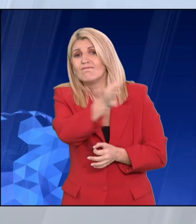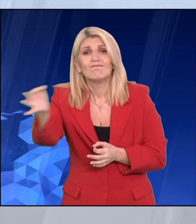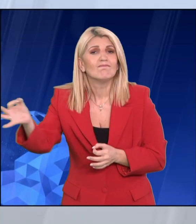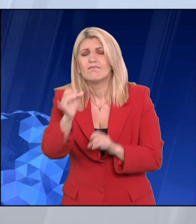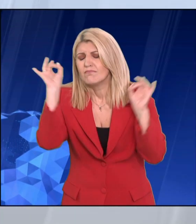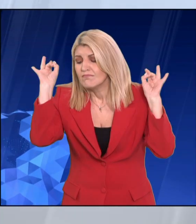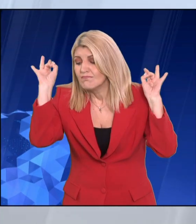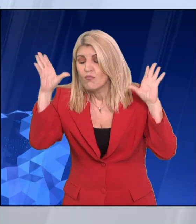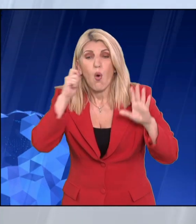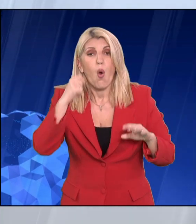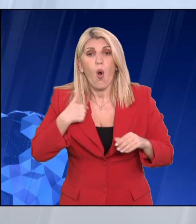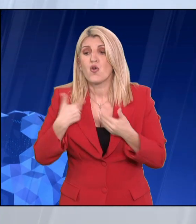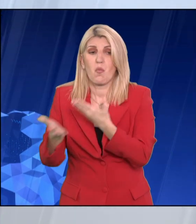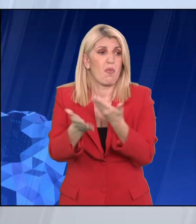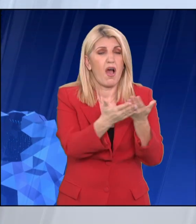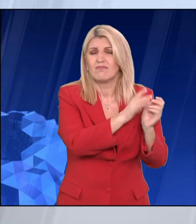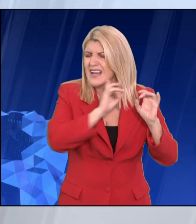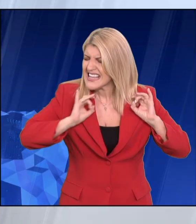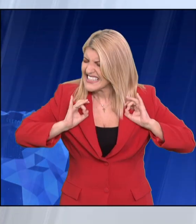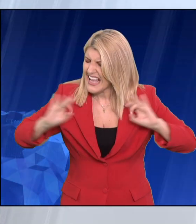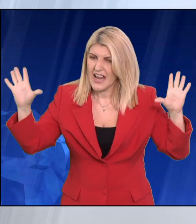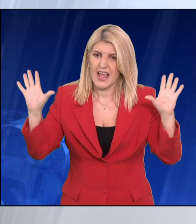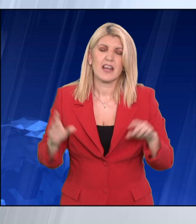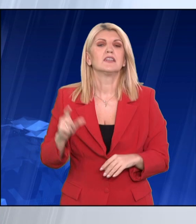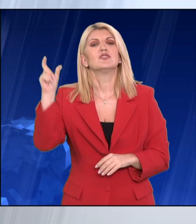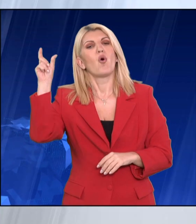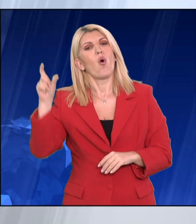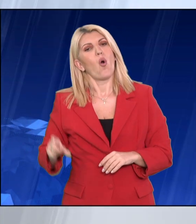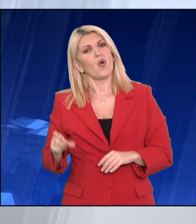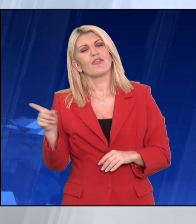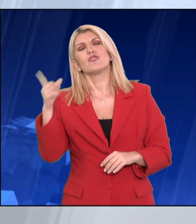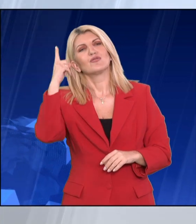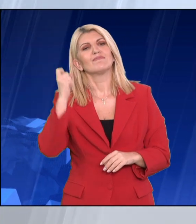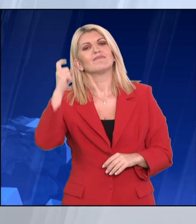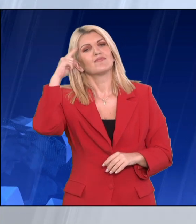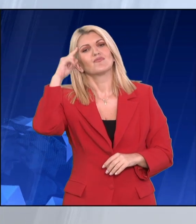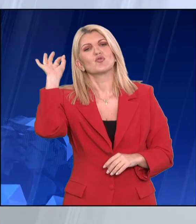μια συμβουλή, ότι μαγιά είναι να μπαίνει στο σπίτι του κόσμου με κλειδί το τραγούδι.